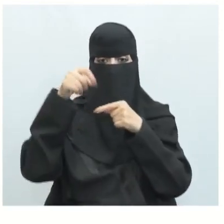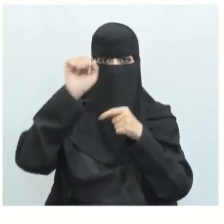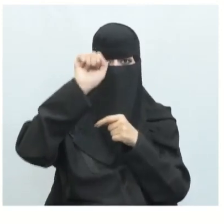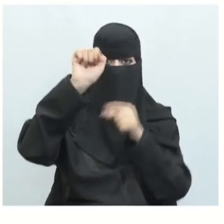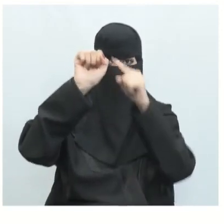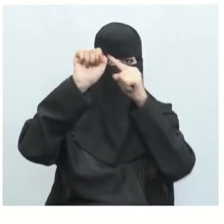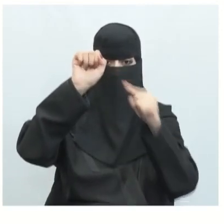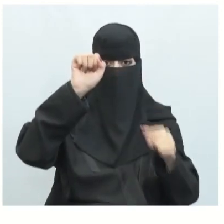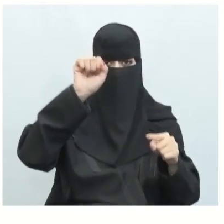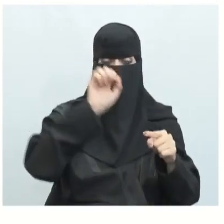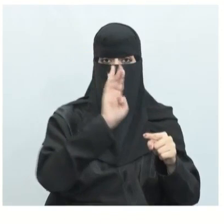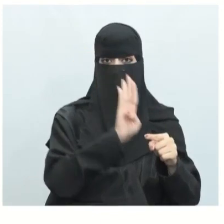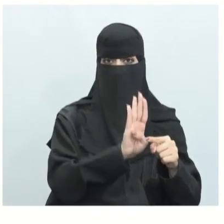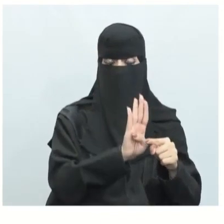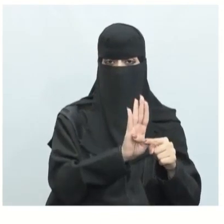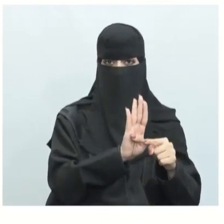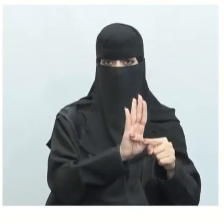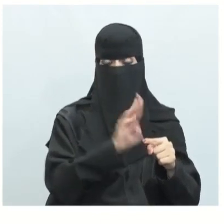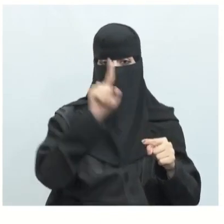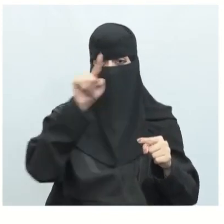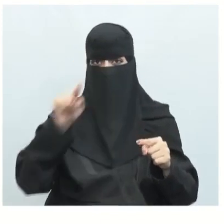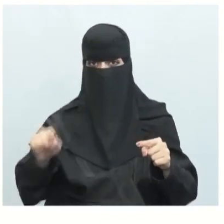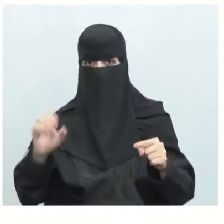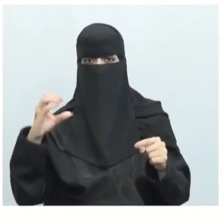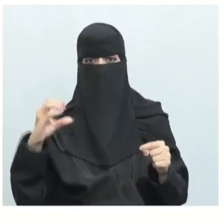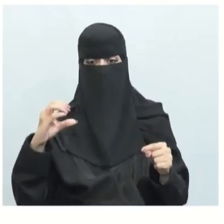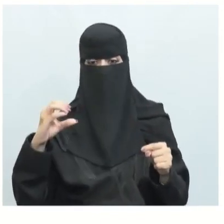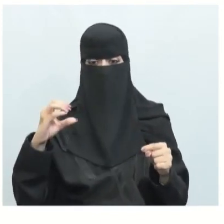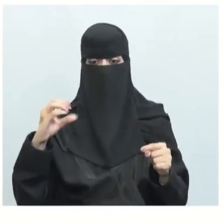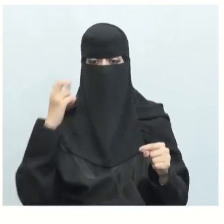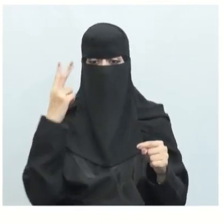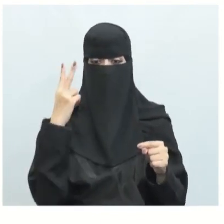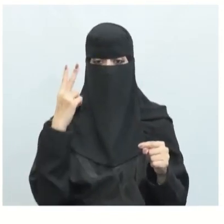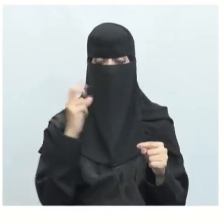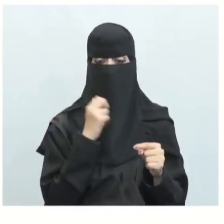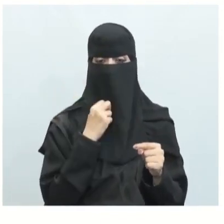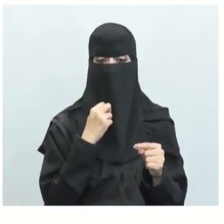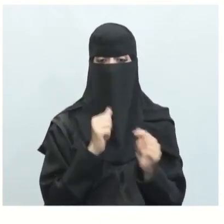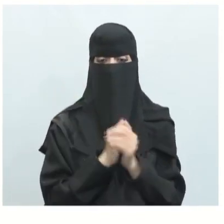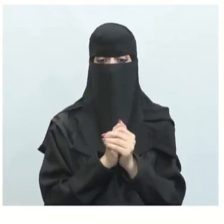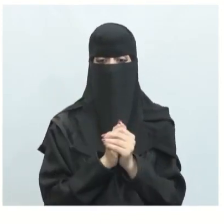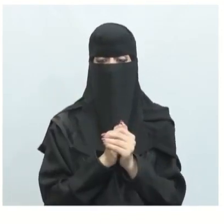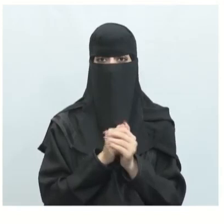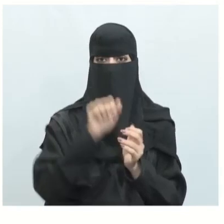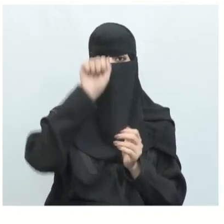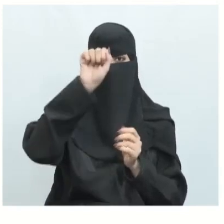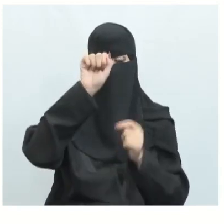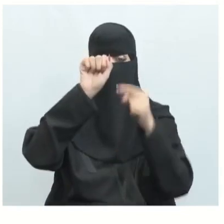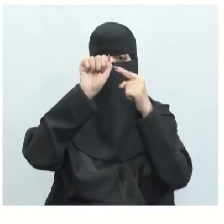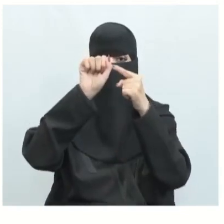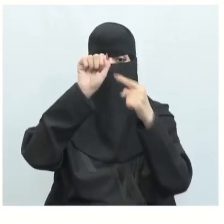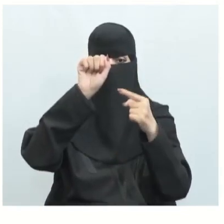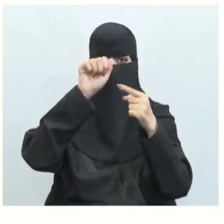سيتجه او المخططات المتجهه من اي الاسهم المتجهه من اي وين اتجاهها الى بي